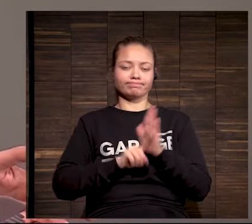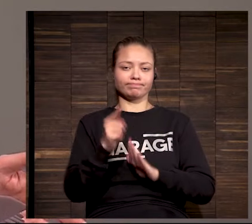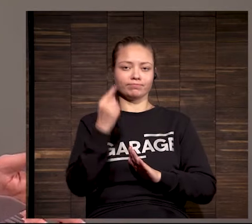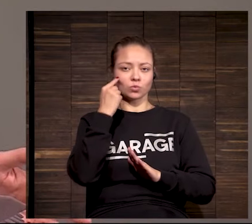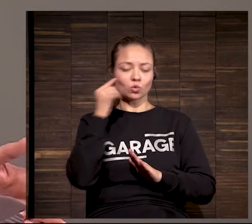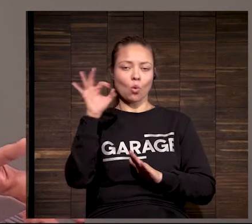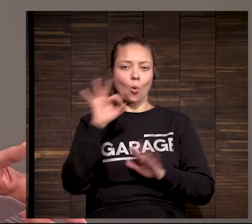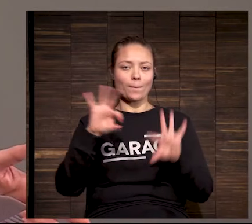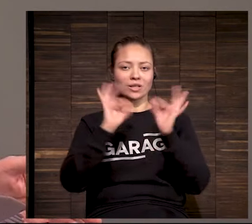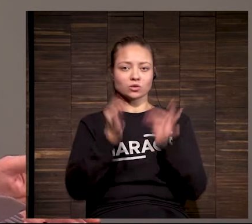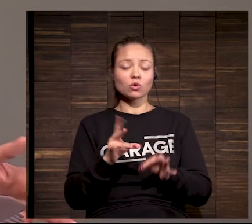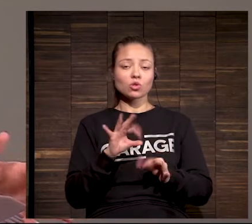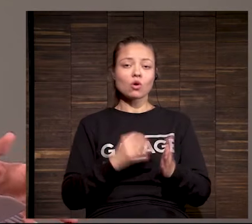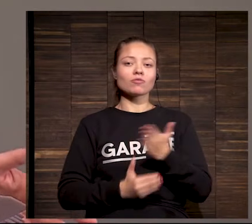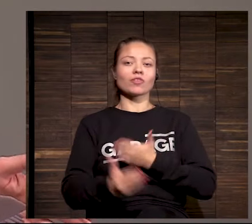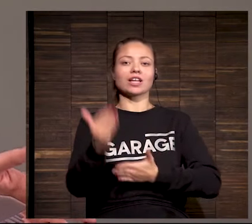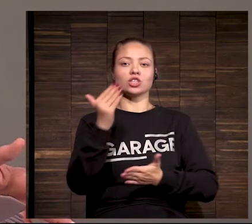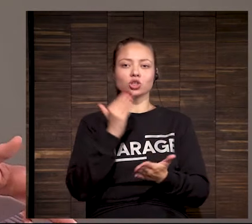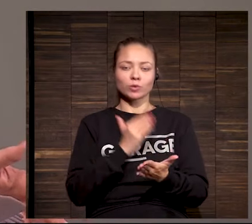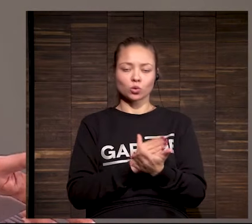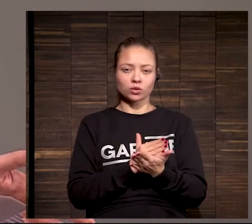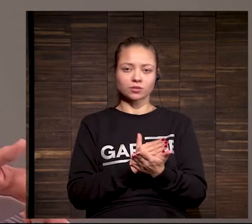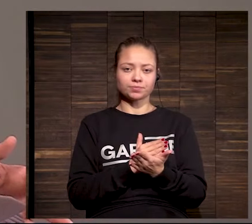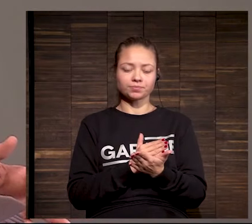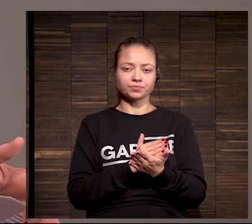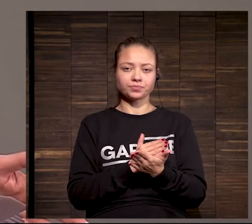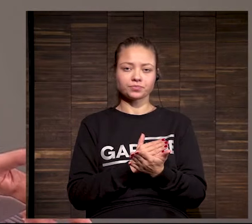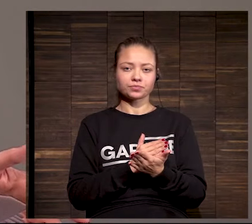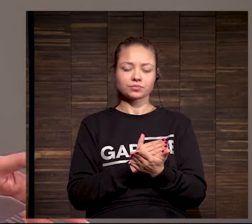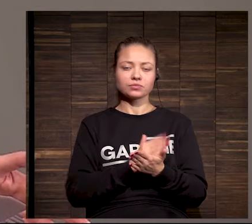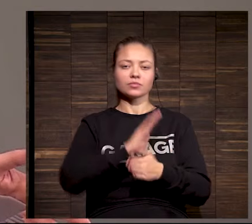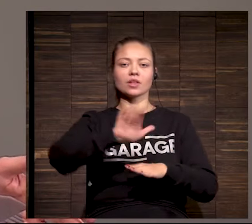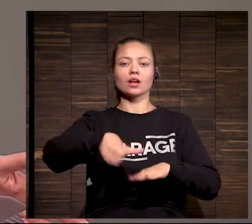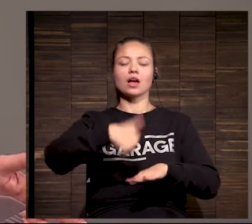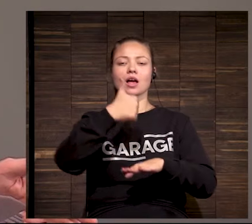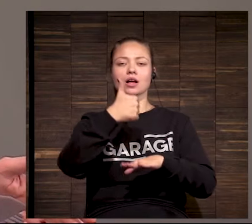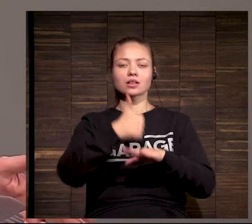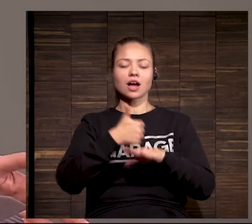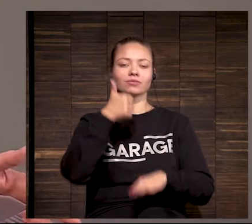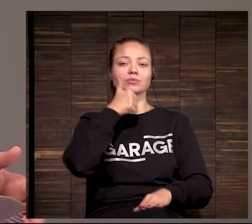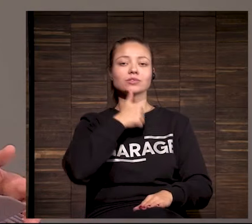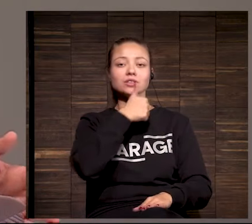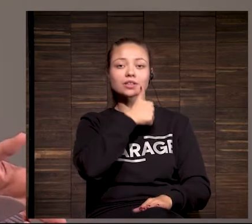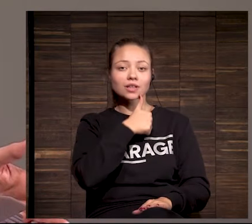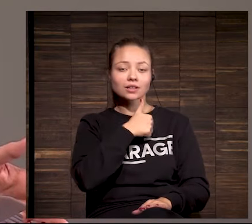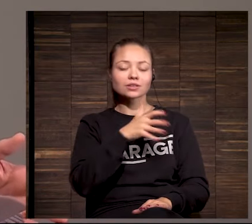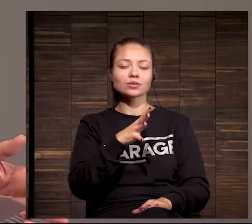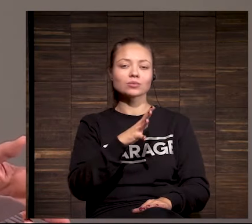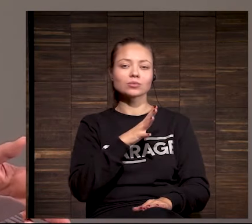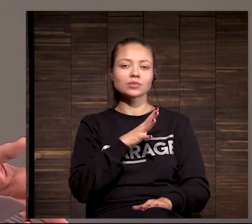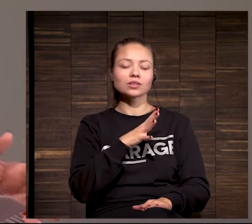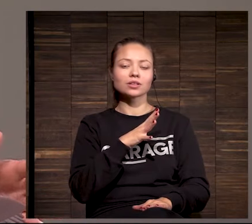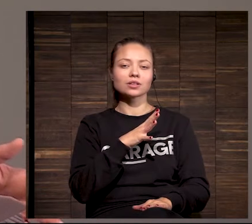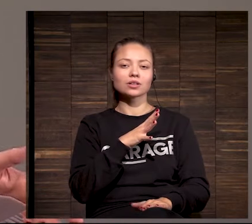но в конечном итоге главным секретом было умолять